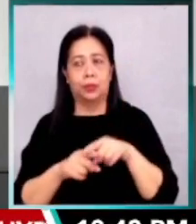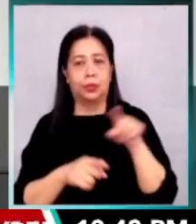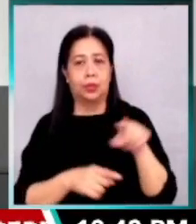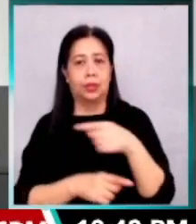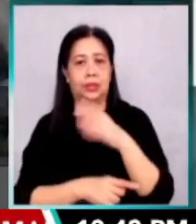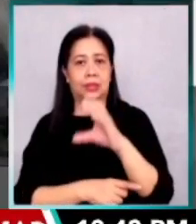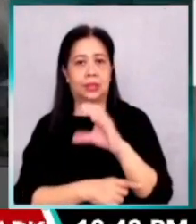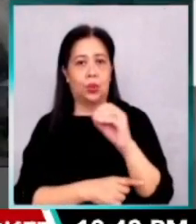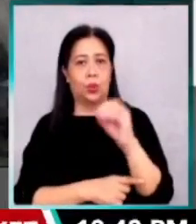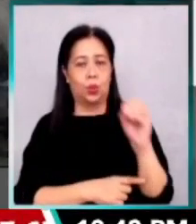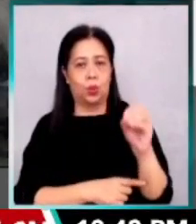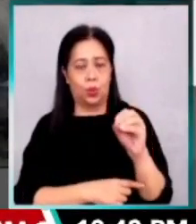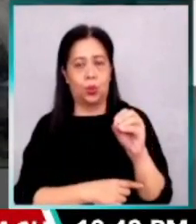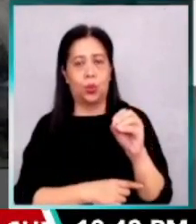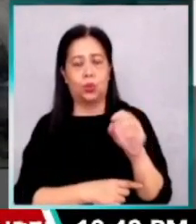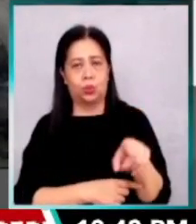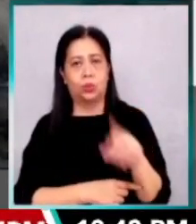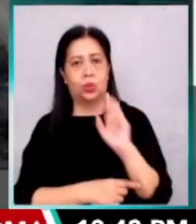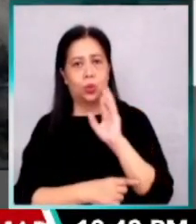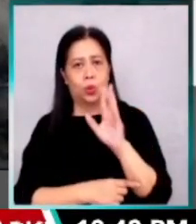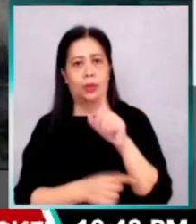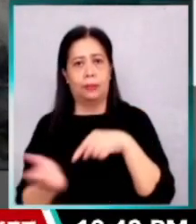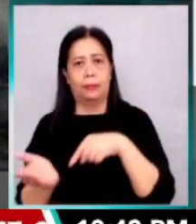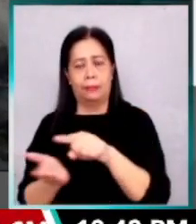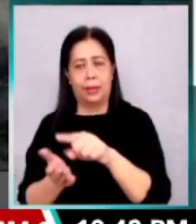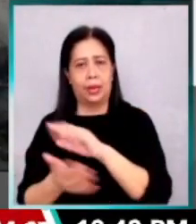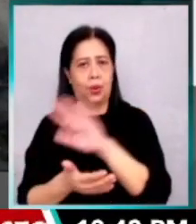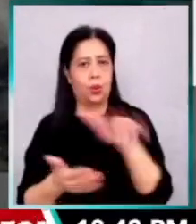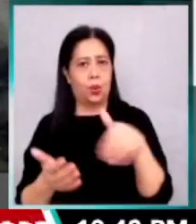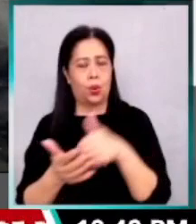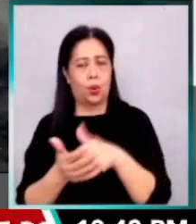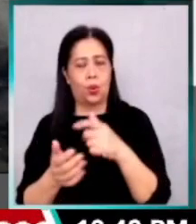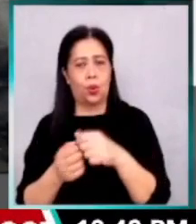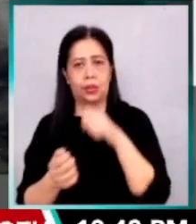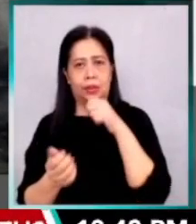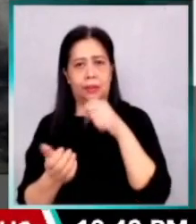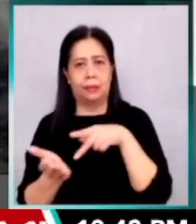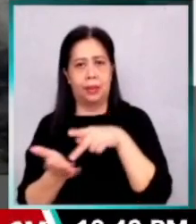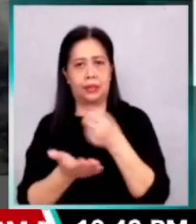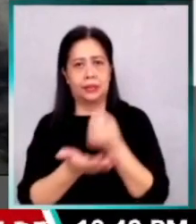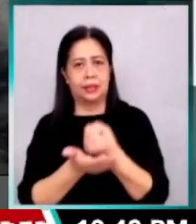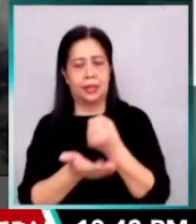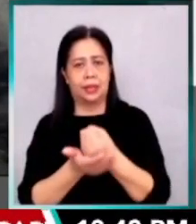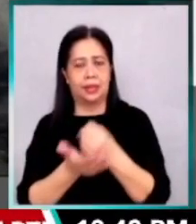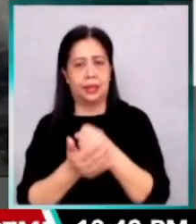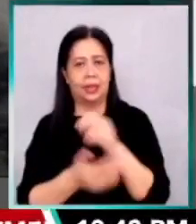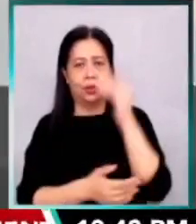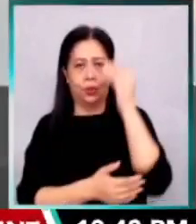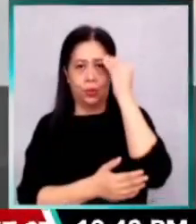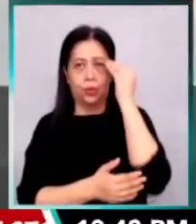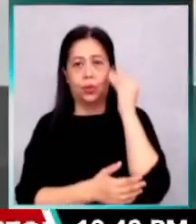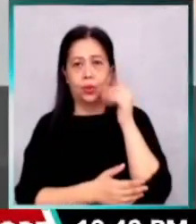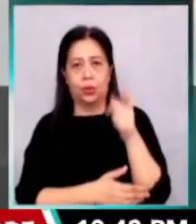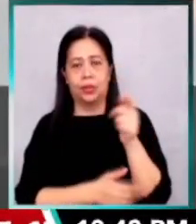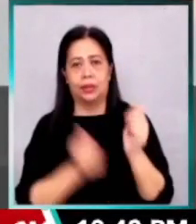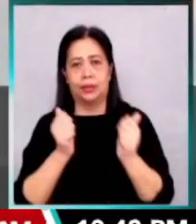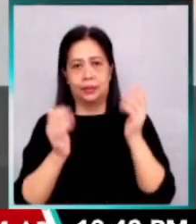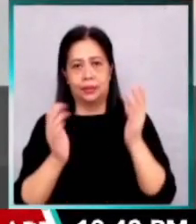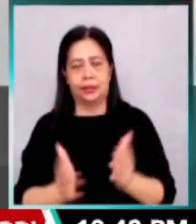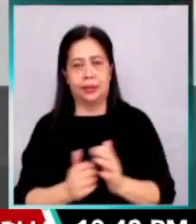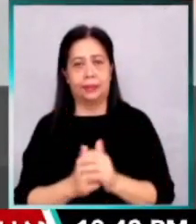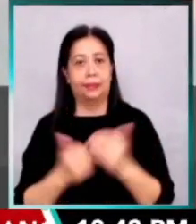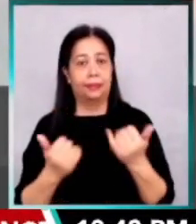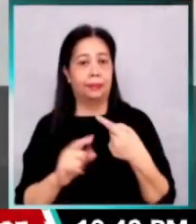Kwon Jin-young na babayaran ng lahat ng unpaid salary ng South Korean superstar. Ngayong buwan